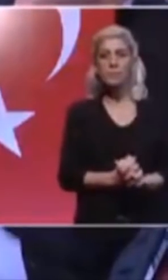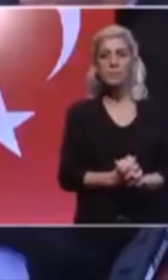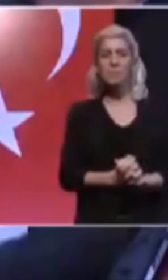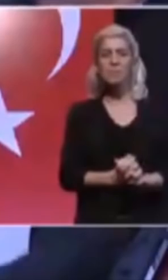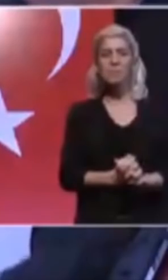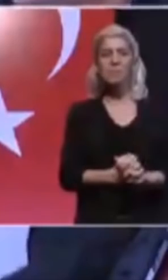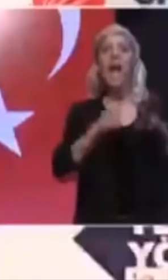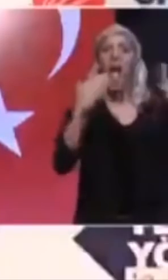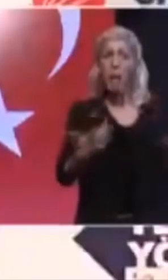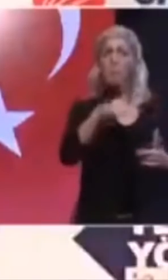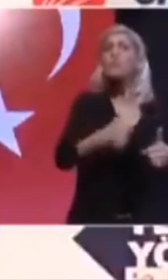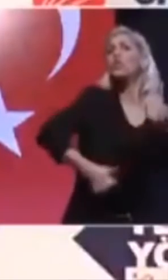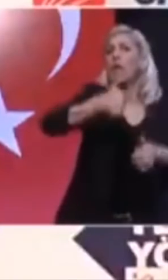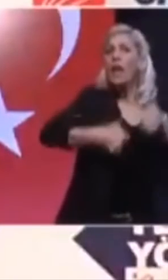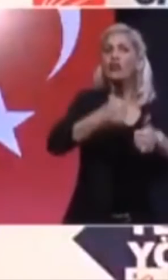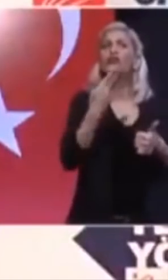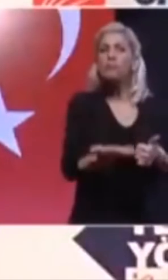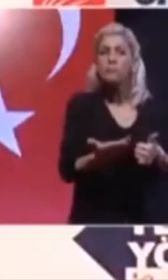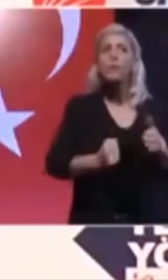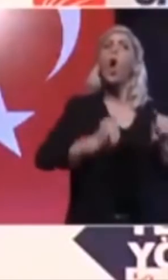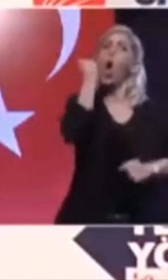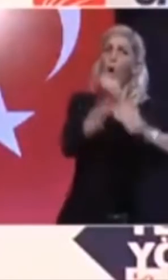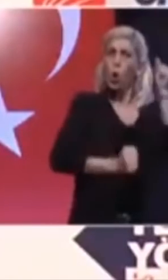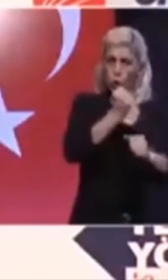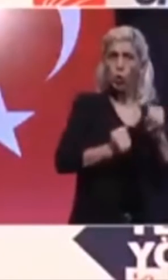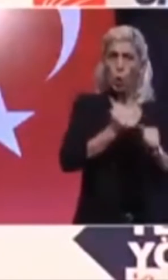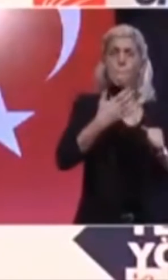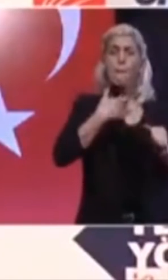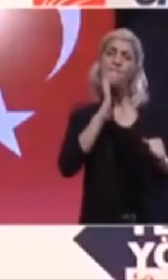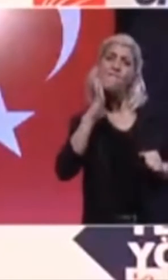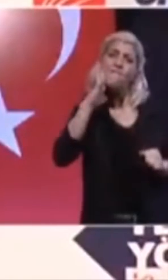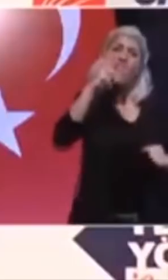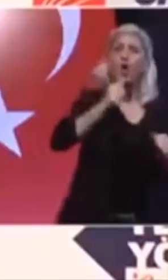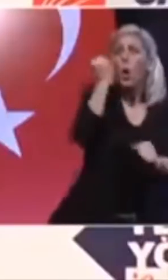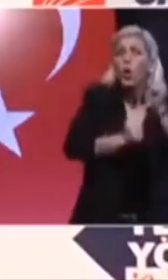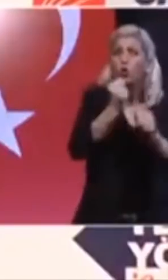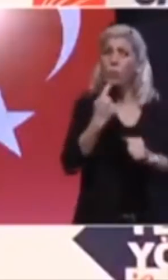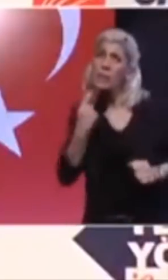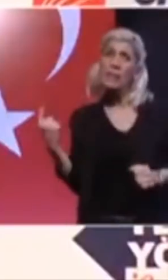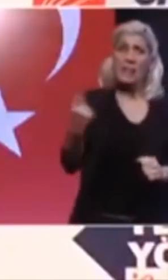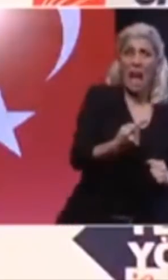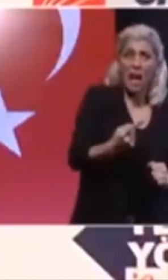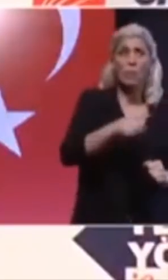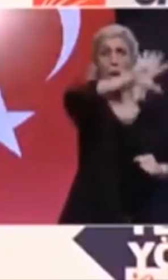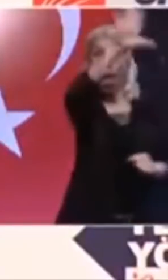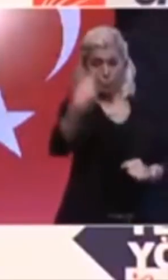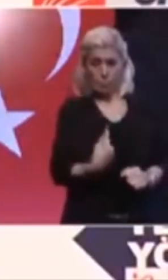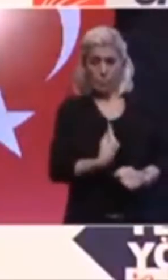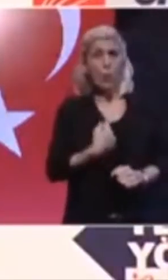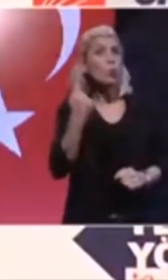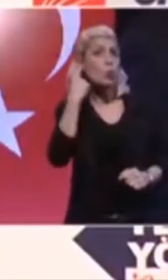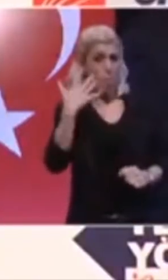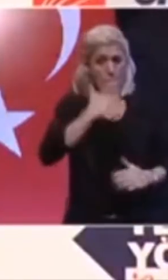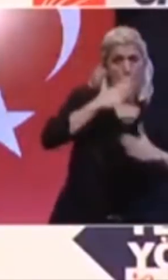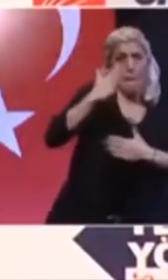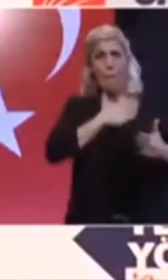Elbette ki bu bir yarıştır. Koşuda ben daha çok koşacağım diyen hepinizin içinden o sesi duyuyorum. Hayır ben